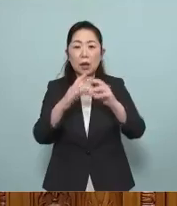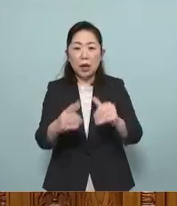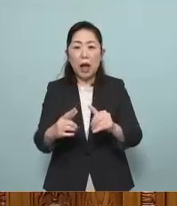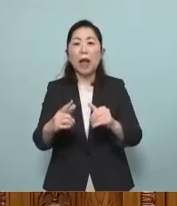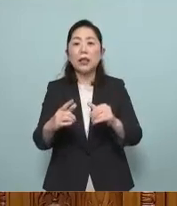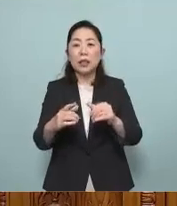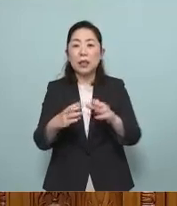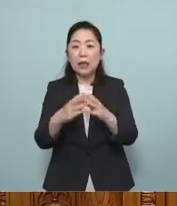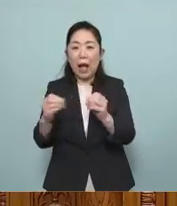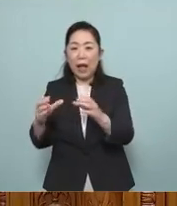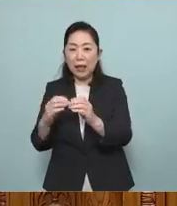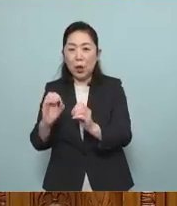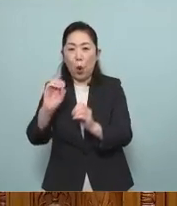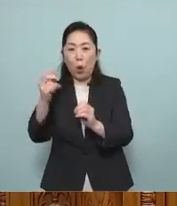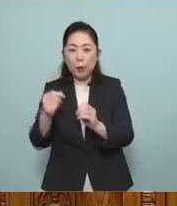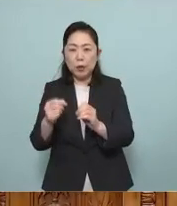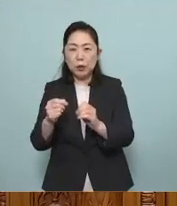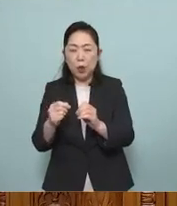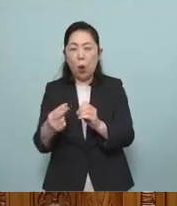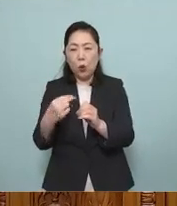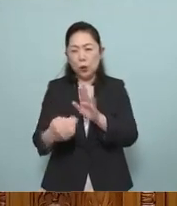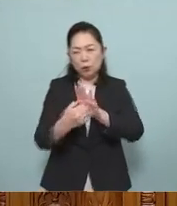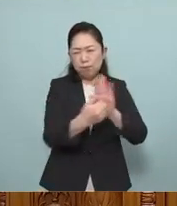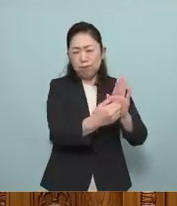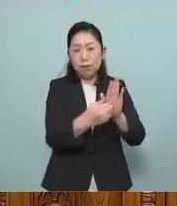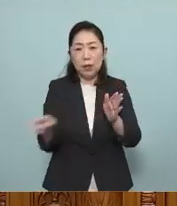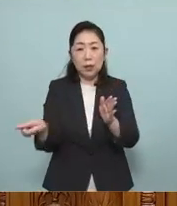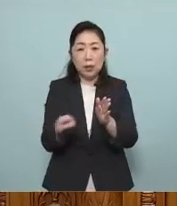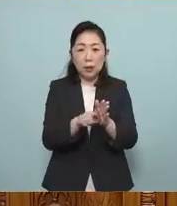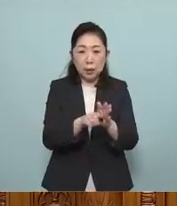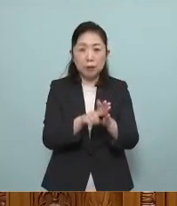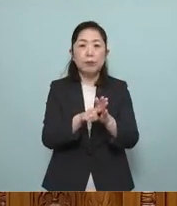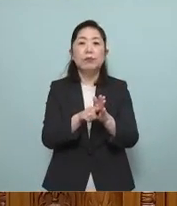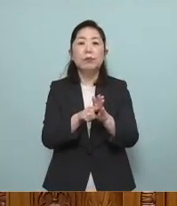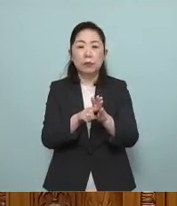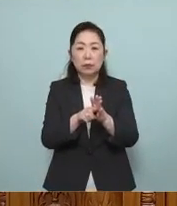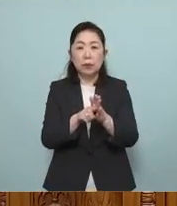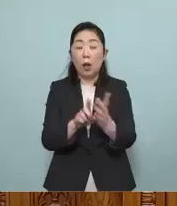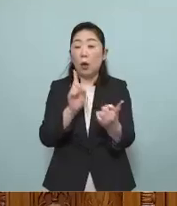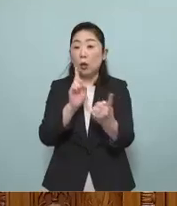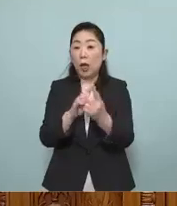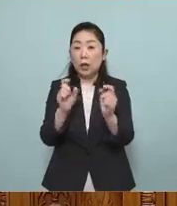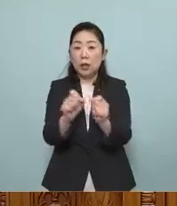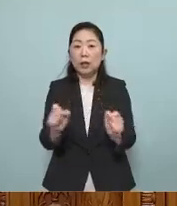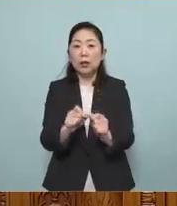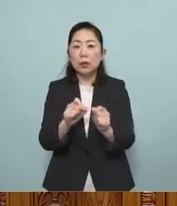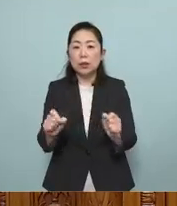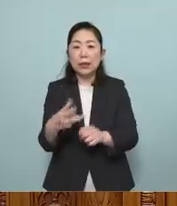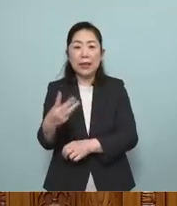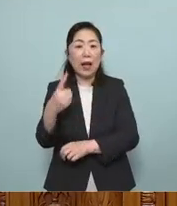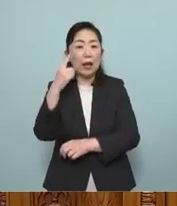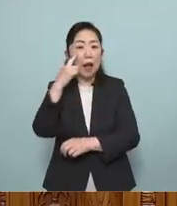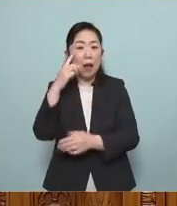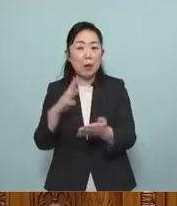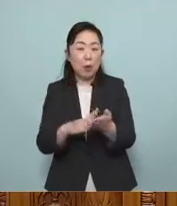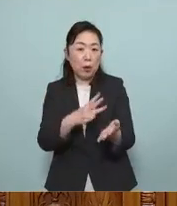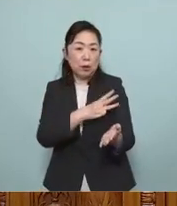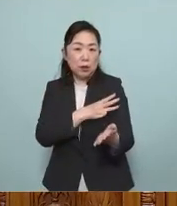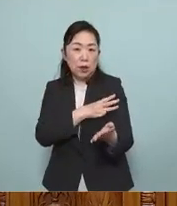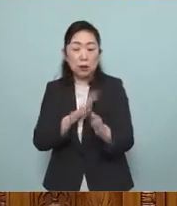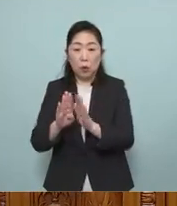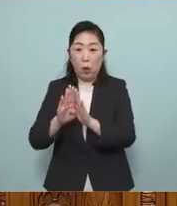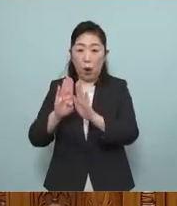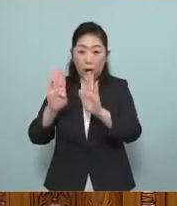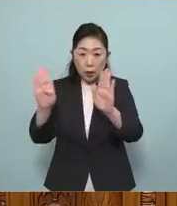株流入を最小限に抑えてきました。この対策により、3回目のワクチン接種の開